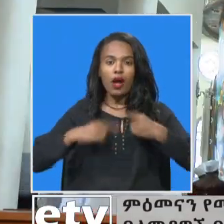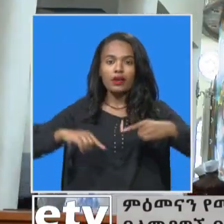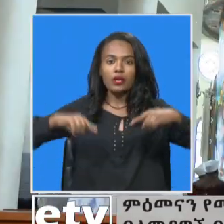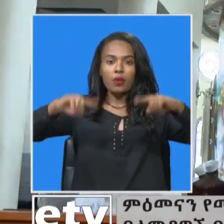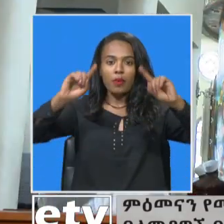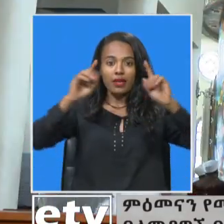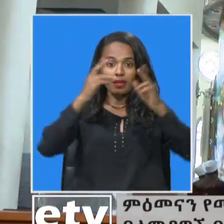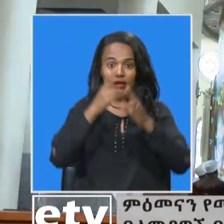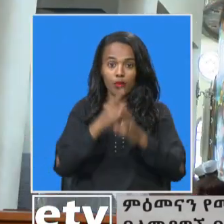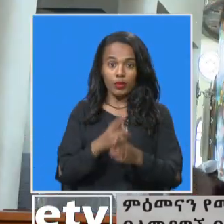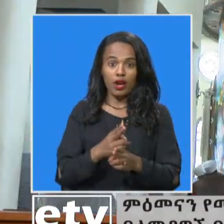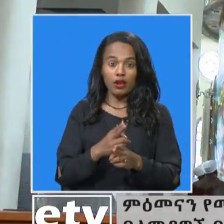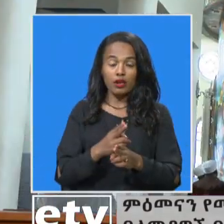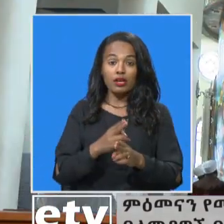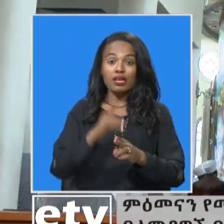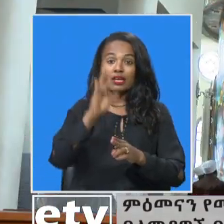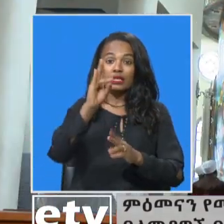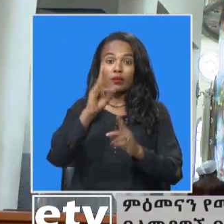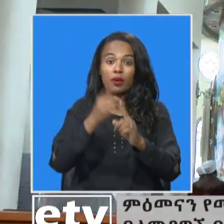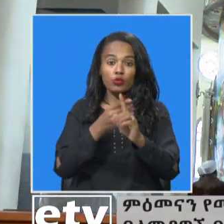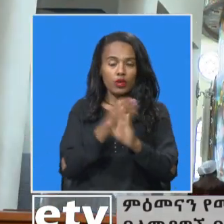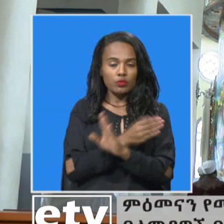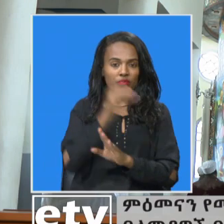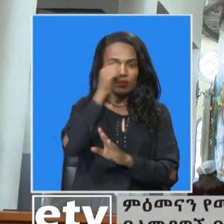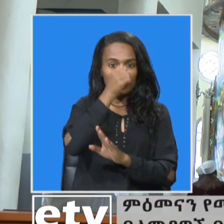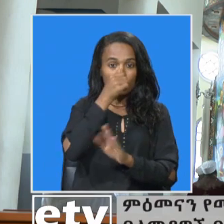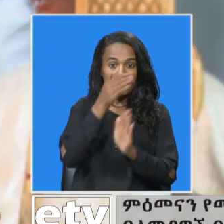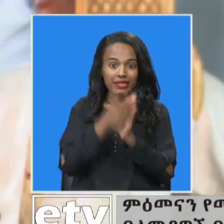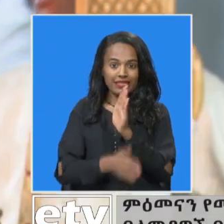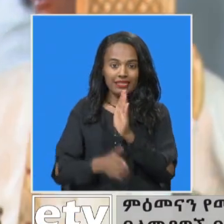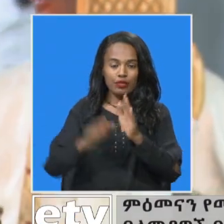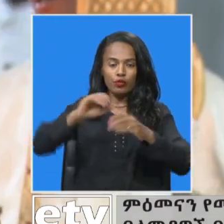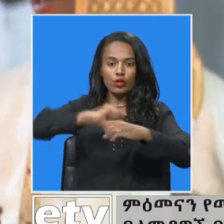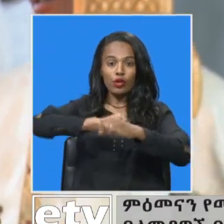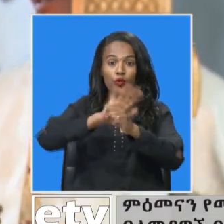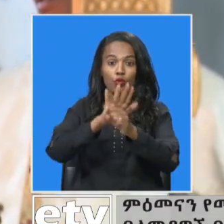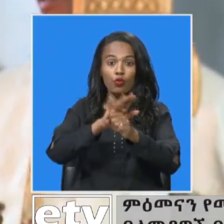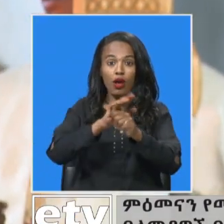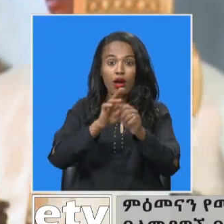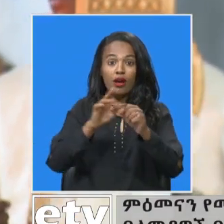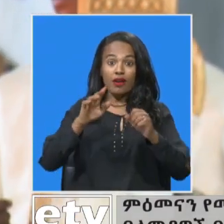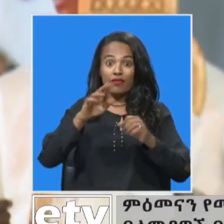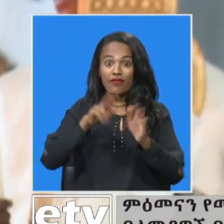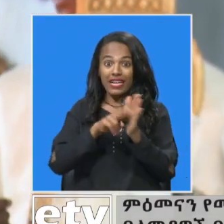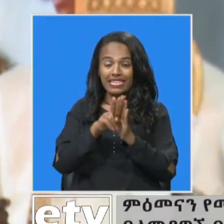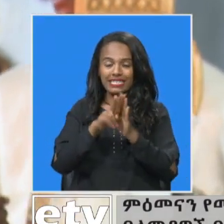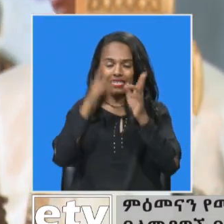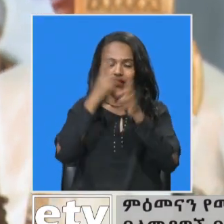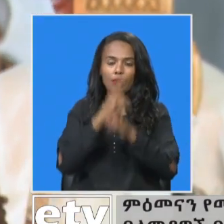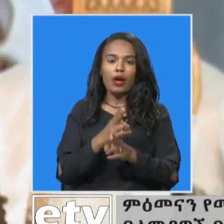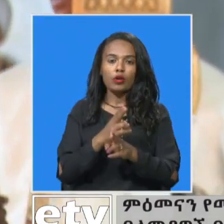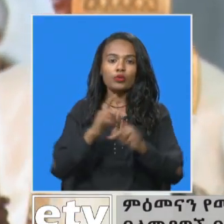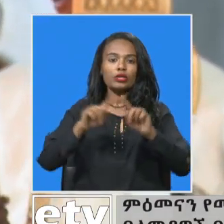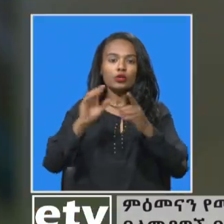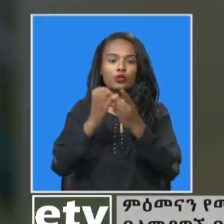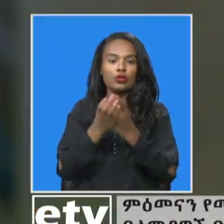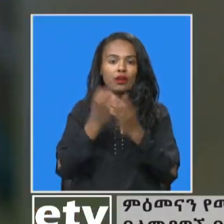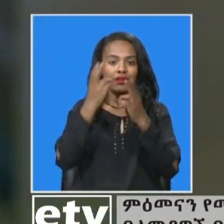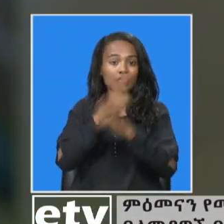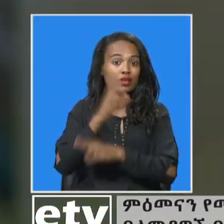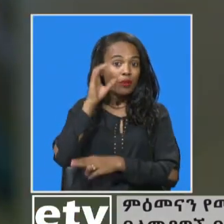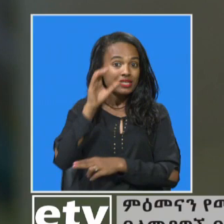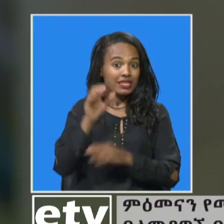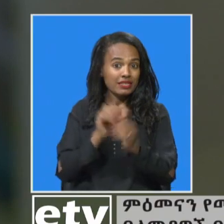ይከበራሉ። ሆኖም ከሰባት ወራት በፊት በኢትዮጵያ የተከሰተው የኮሮና ቫይረስ ክብረ በዓላቱ በተለየ ሁኔታ እንዲከበሩ ከማስገደድ